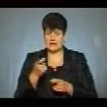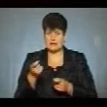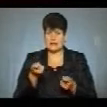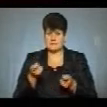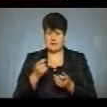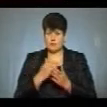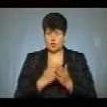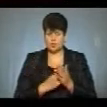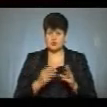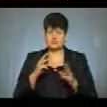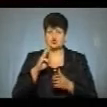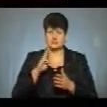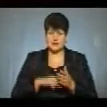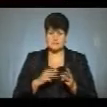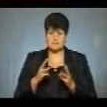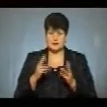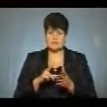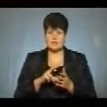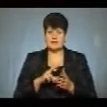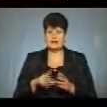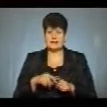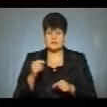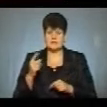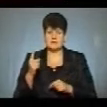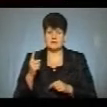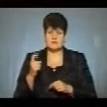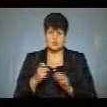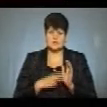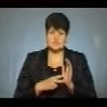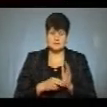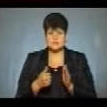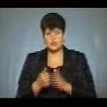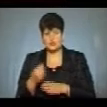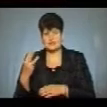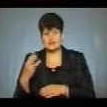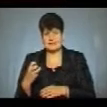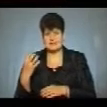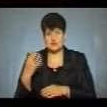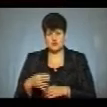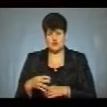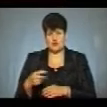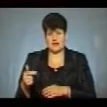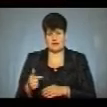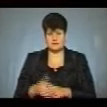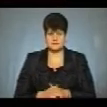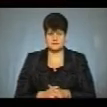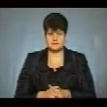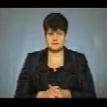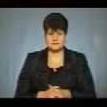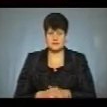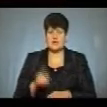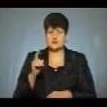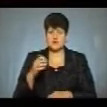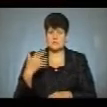адмінпротокол. Штраф за спалювання листя – від 170 до 340 гривень, повідомив Ігор Максимів. 150 людей